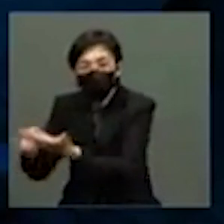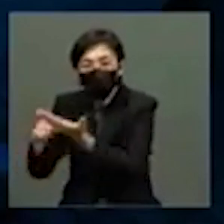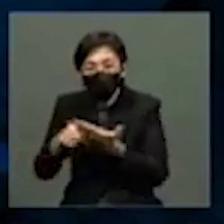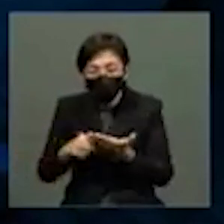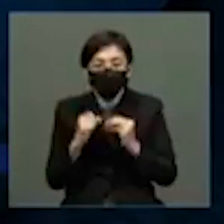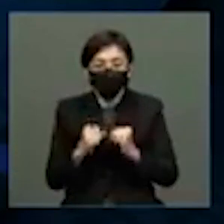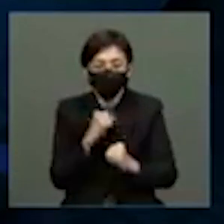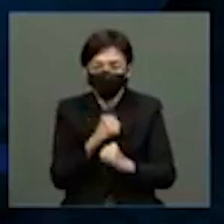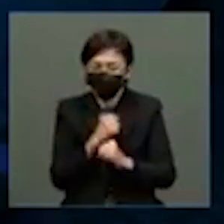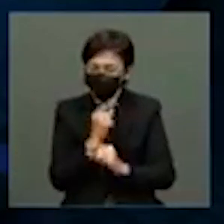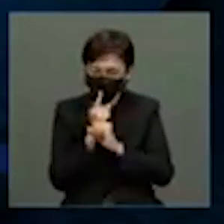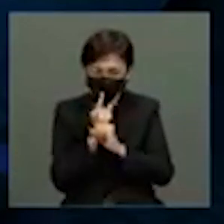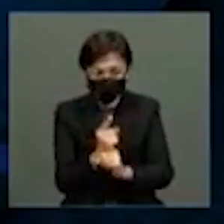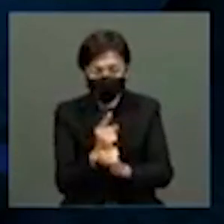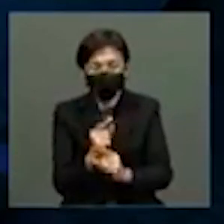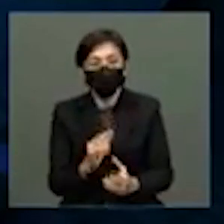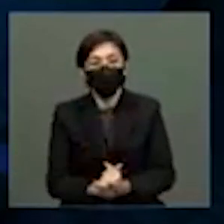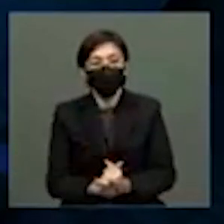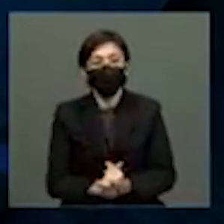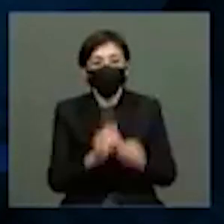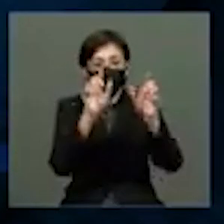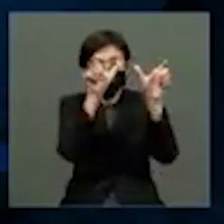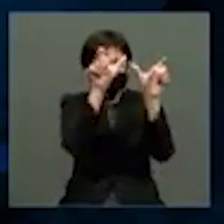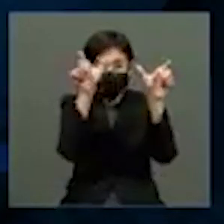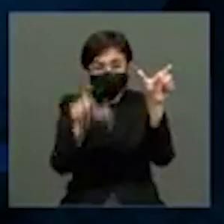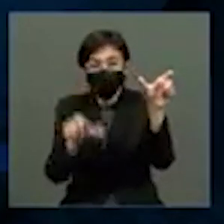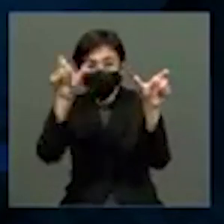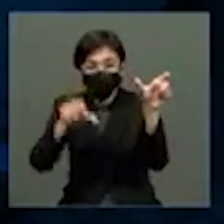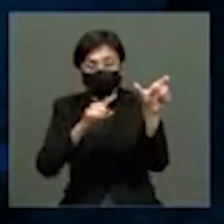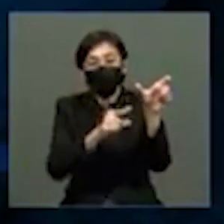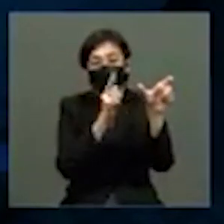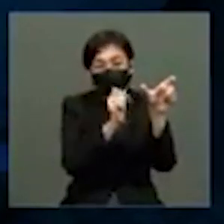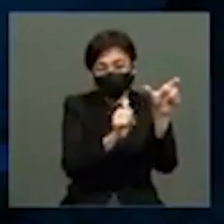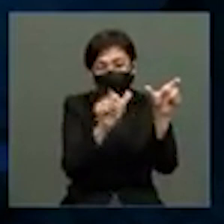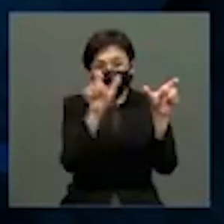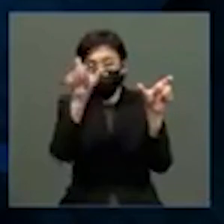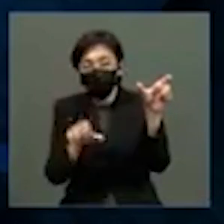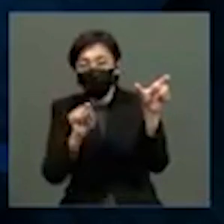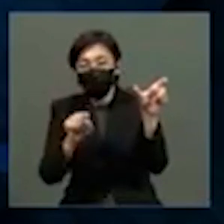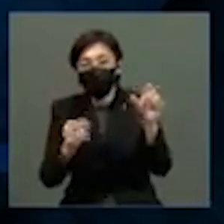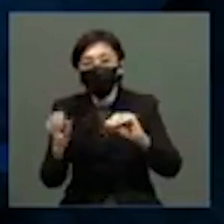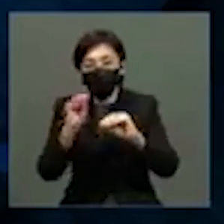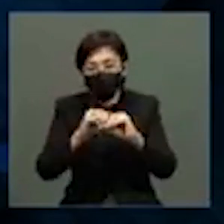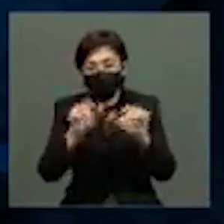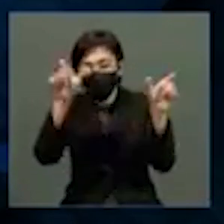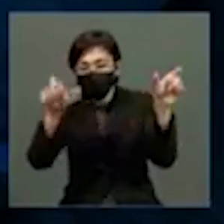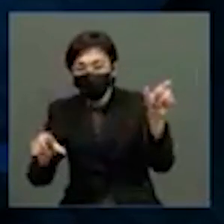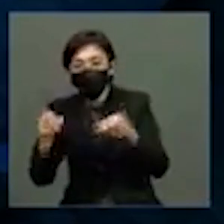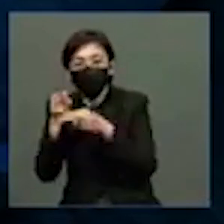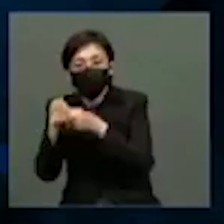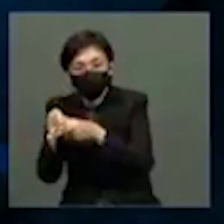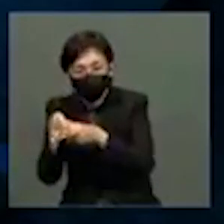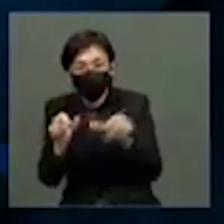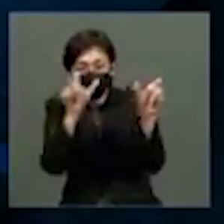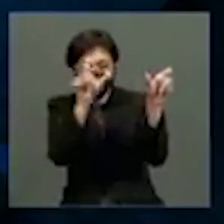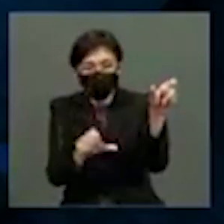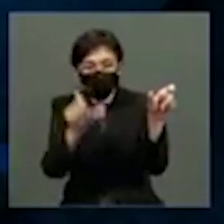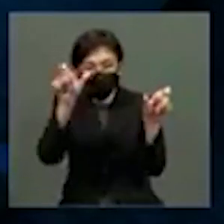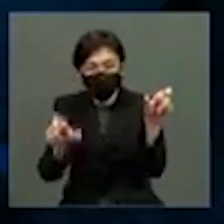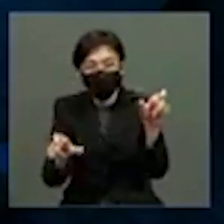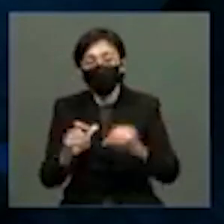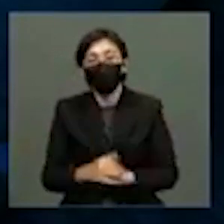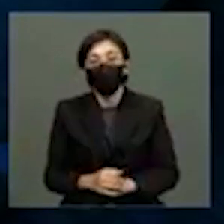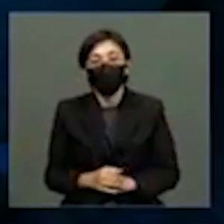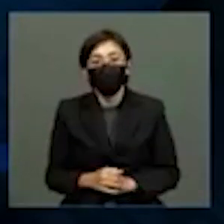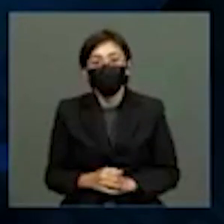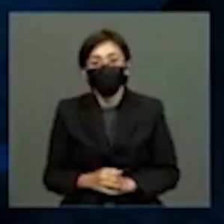และเต็มที่ทั้งมาตรการหลักมาตรการเสริมมาตรการจำเพาะนะครับซึ่งแต่ละส่วนแต่ละจุดเนี่ยมี